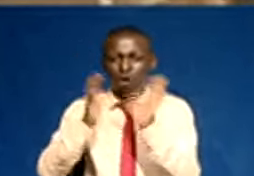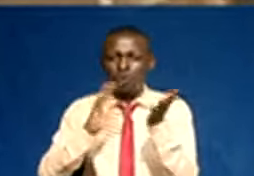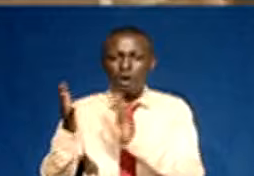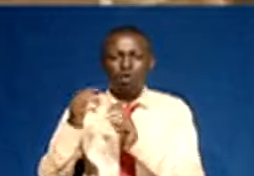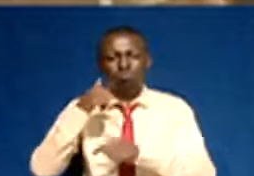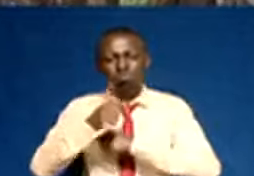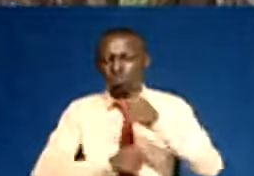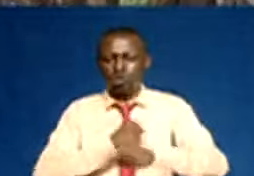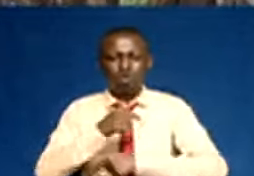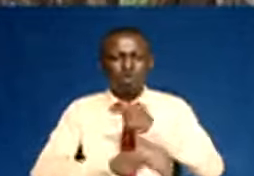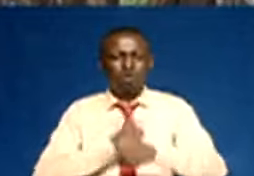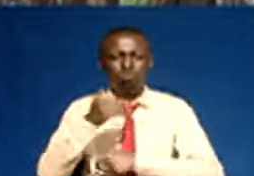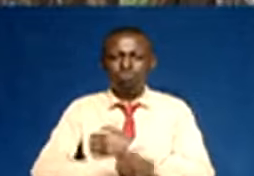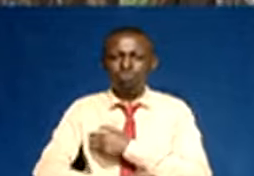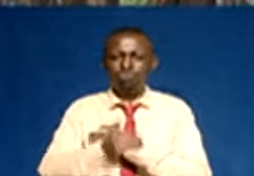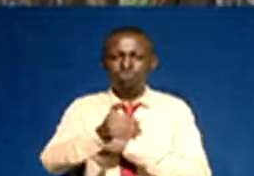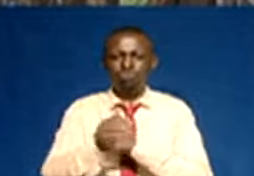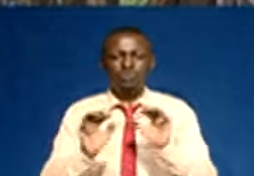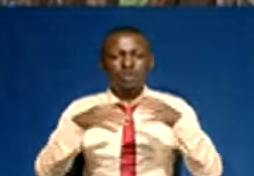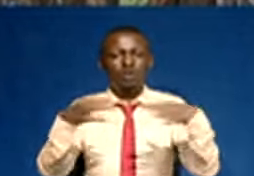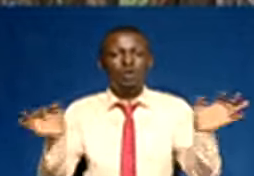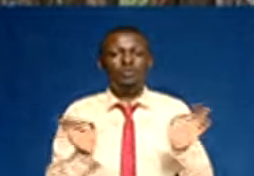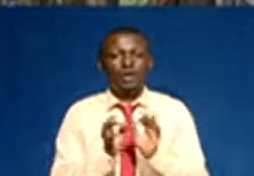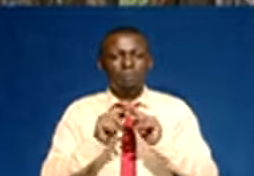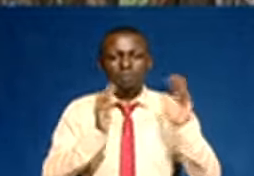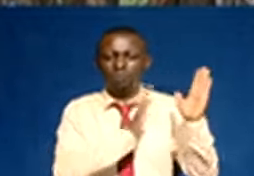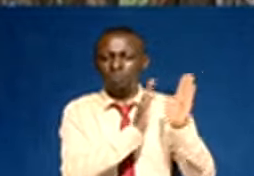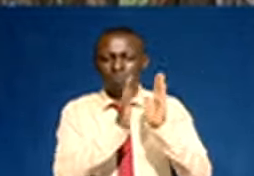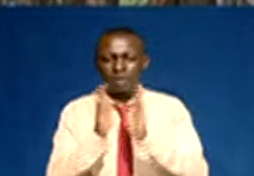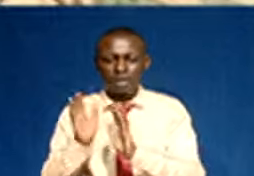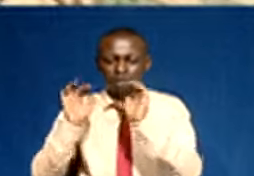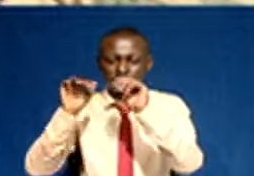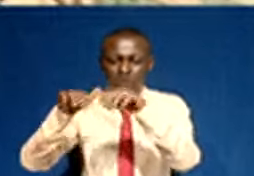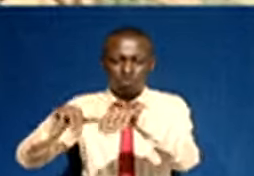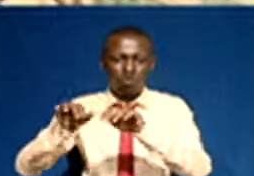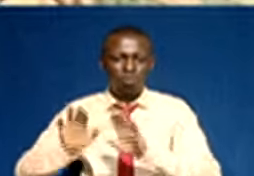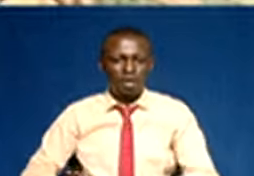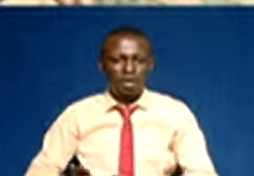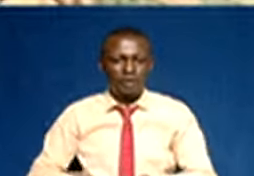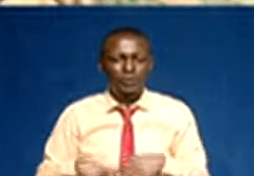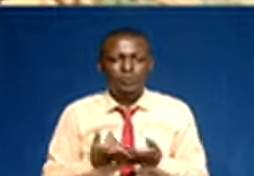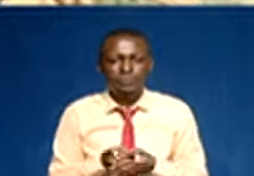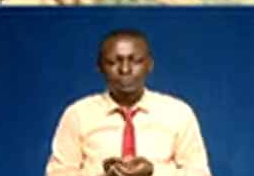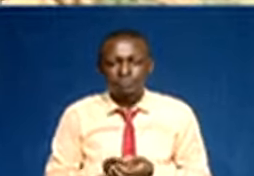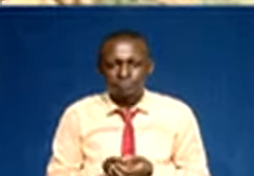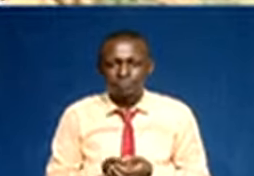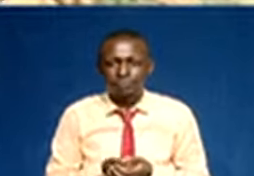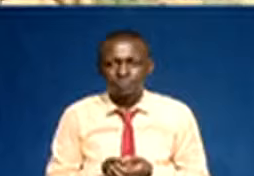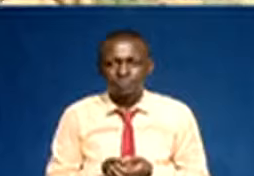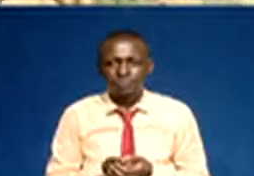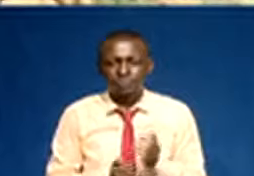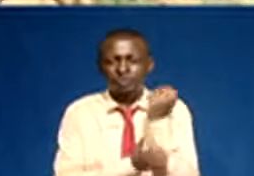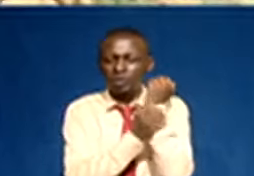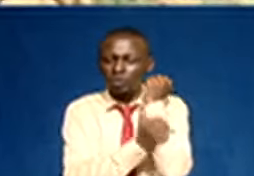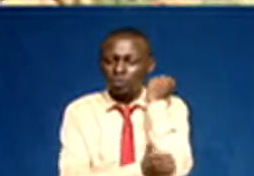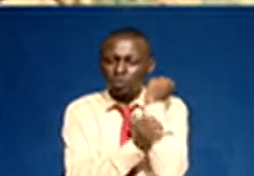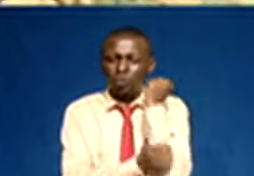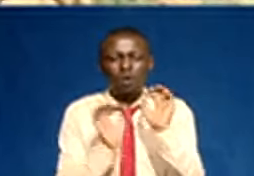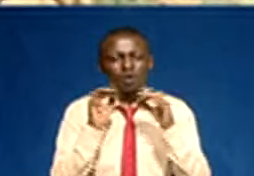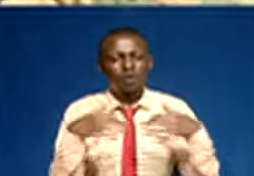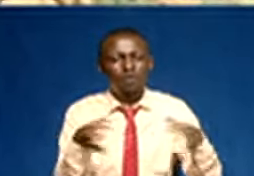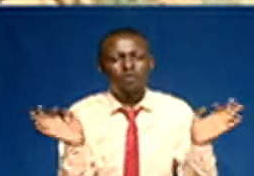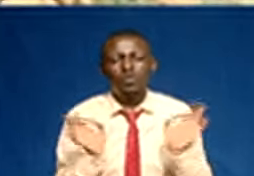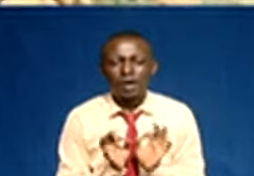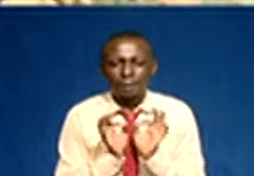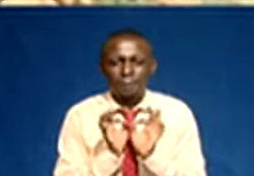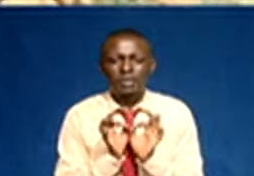nataniweka. Familia hii sasa imeanza mipango ya mazishi. Ni familia ambayo ni maskini. Ni familia